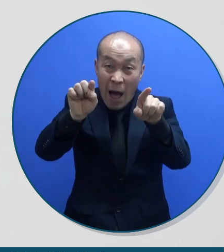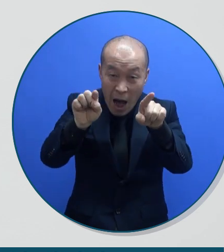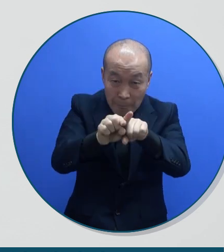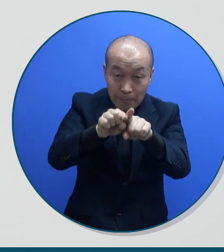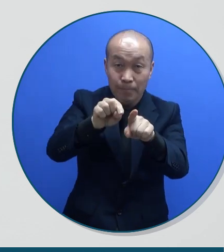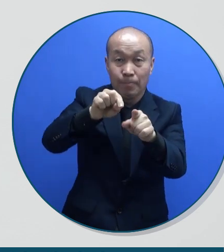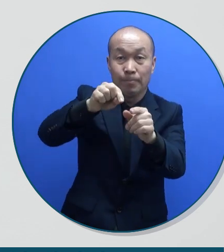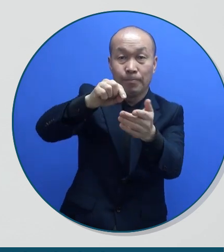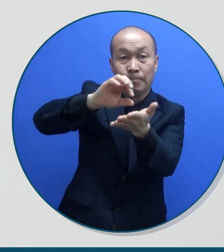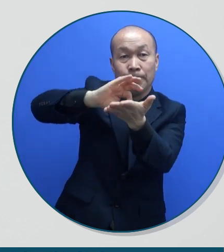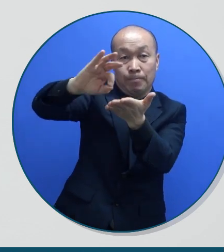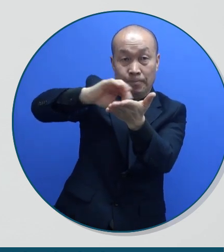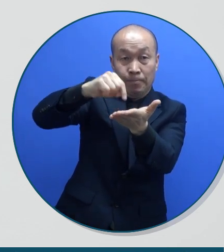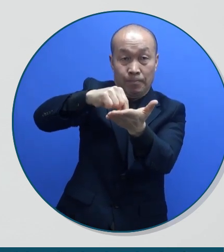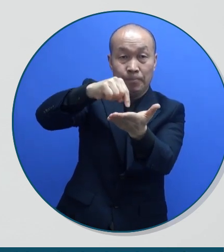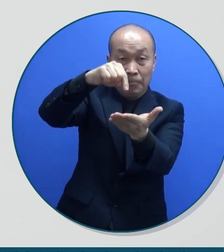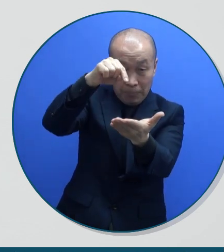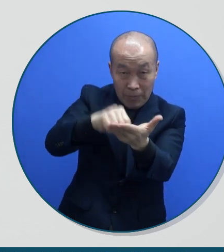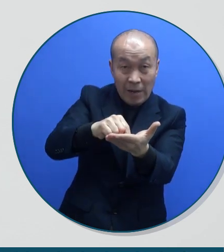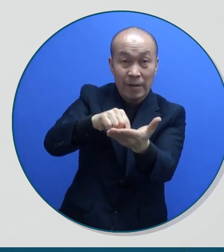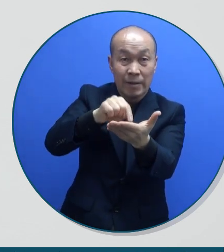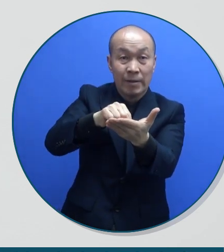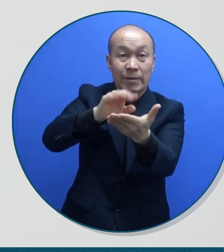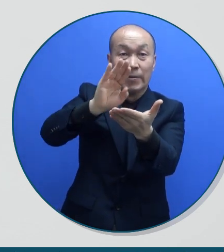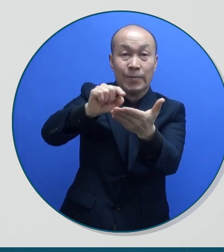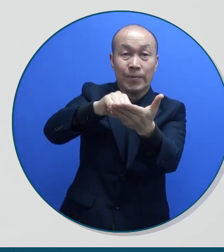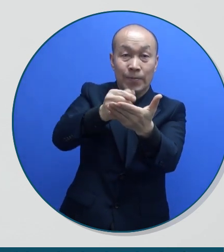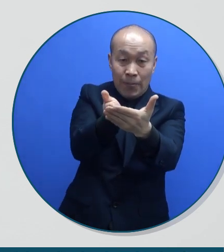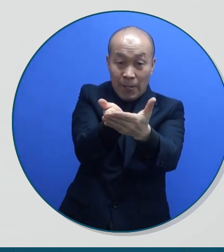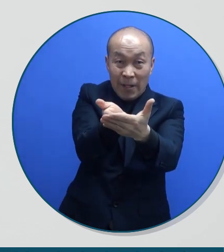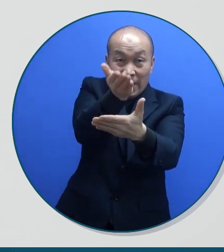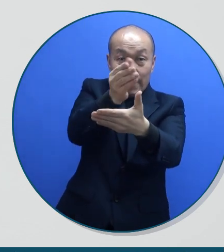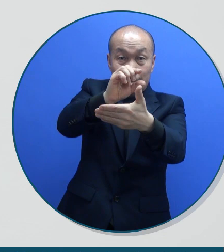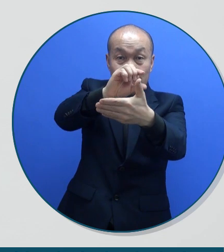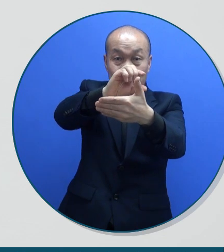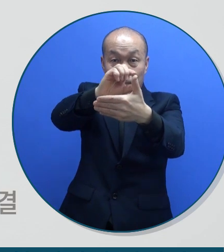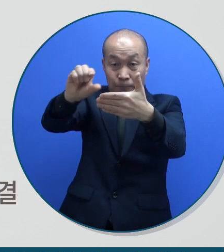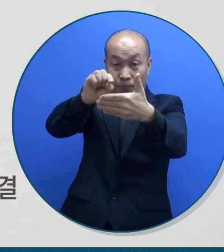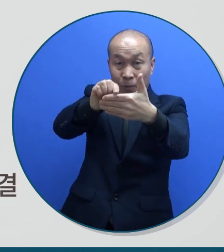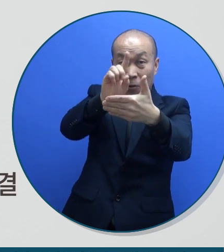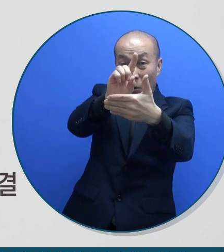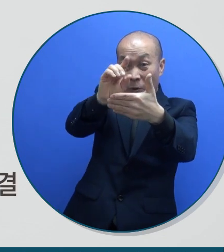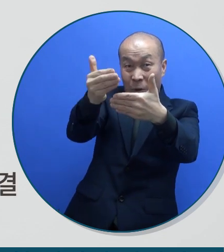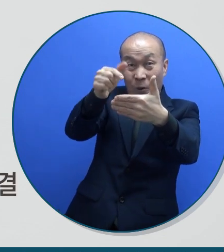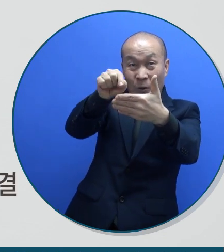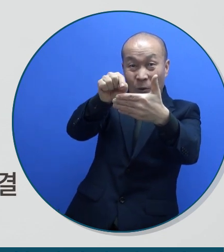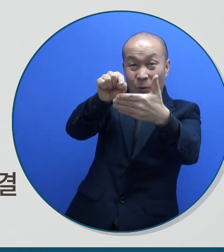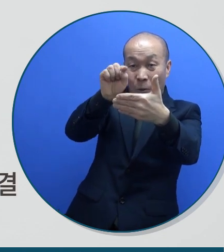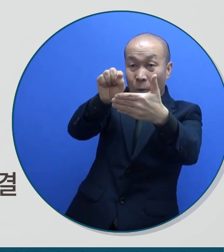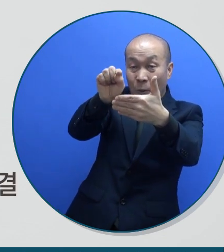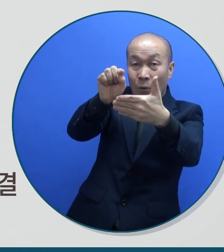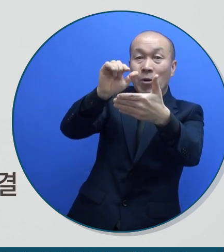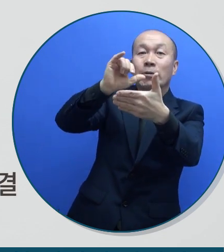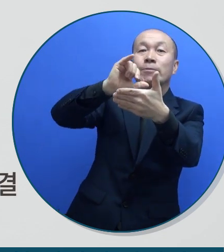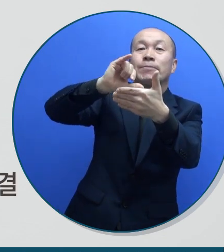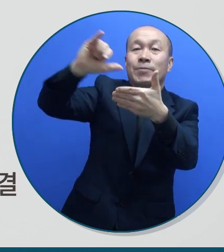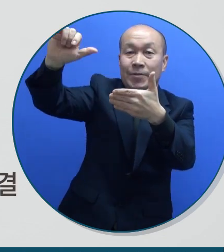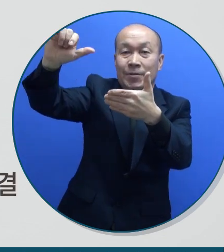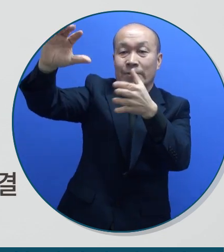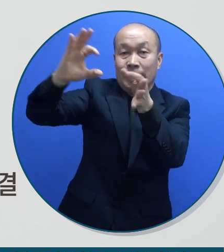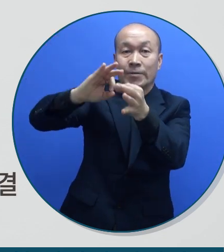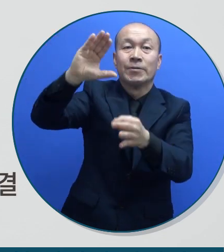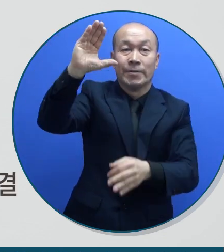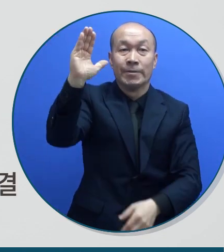구조 문자가 발송이 됩니다. 또는 메인 화면 우측 상단에 있는 119 전화 버튼을 누르면